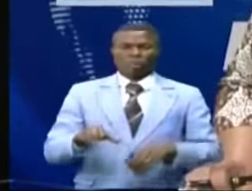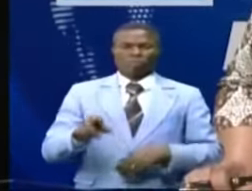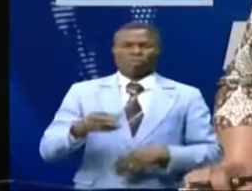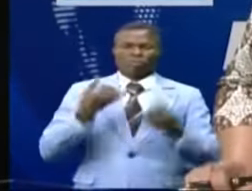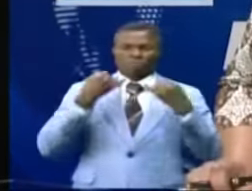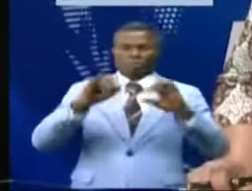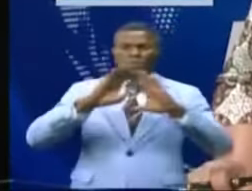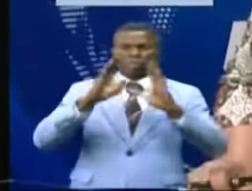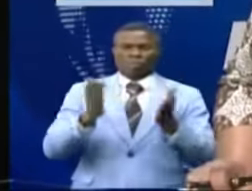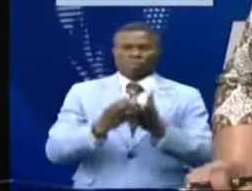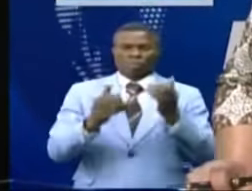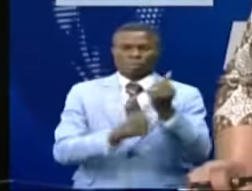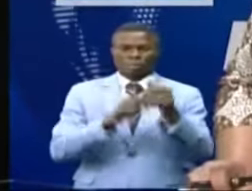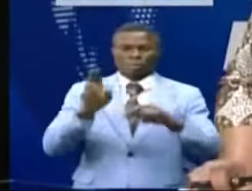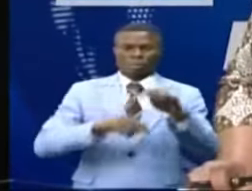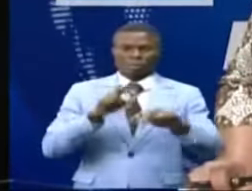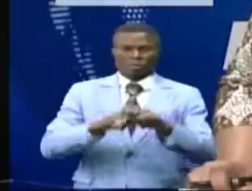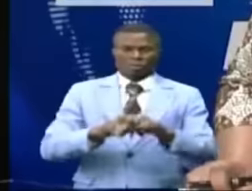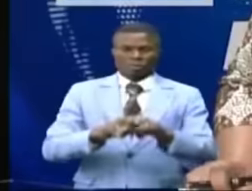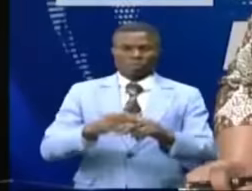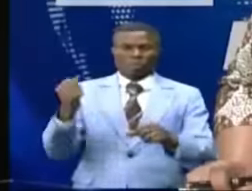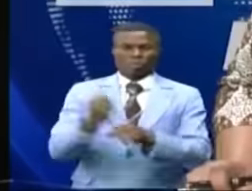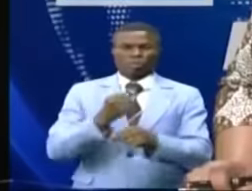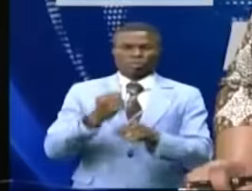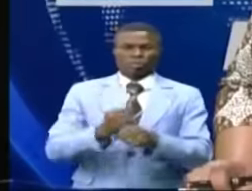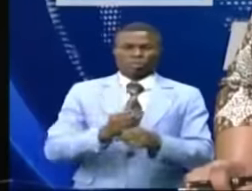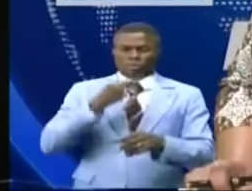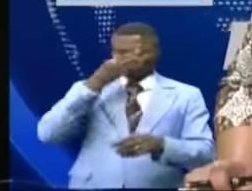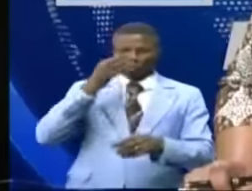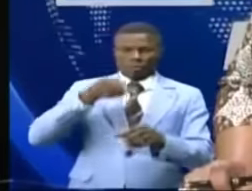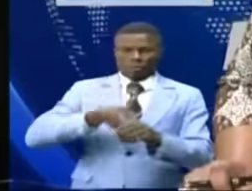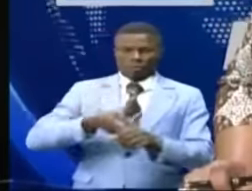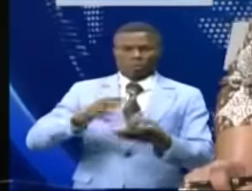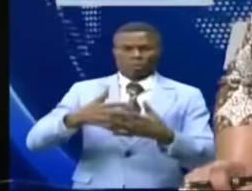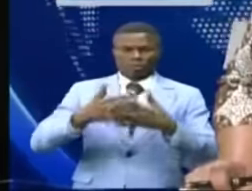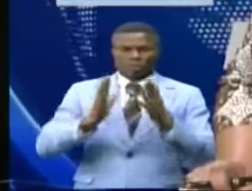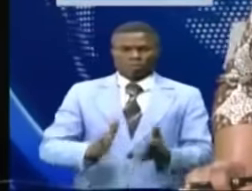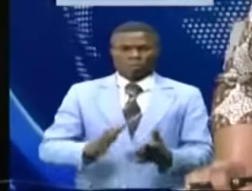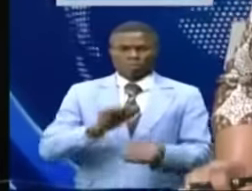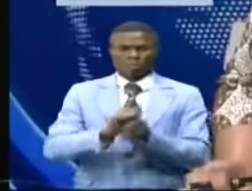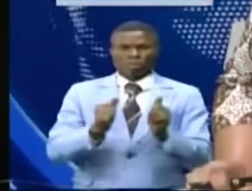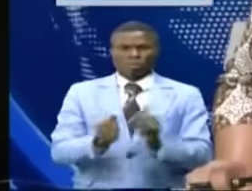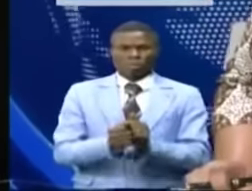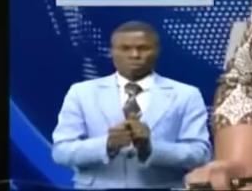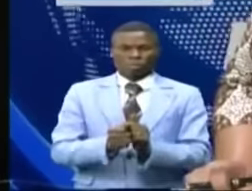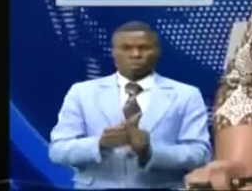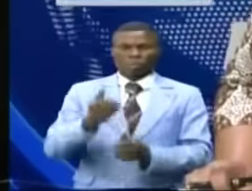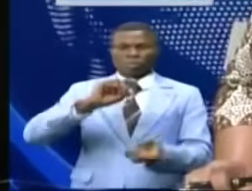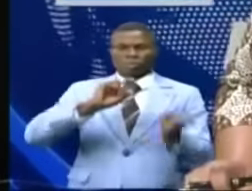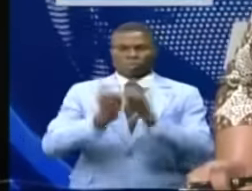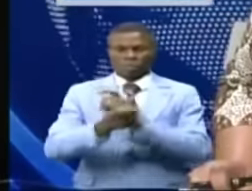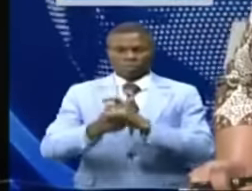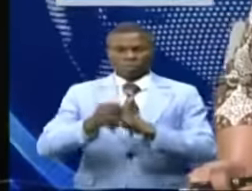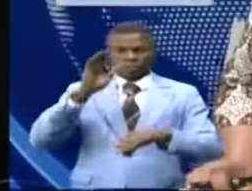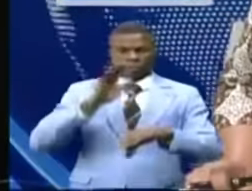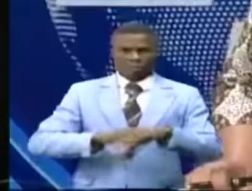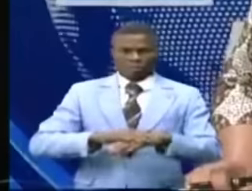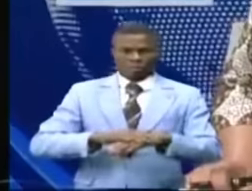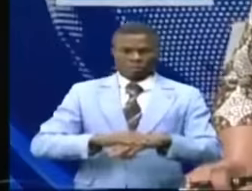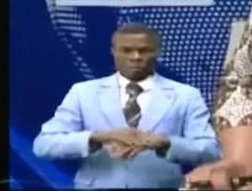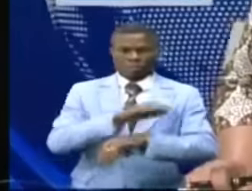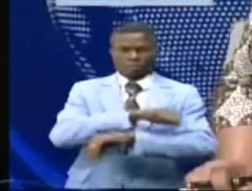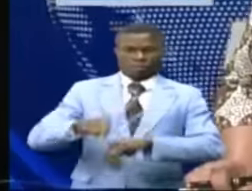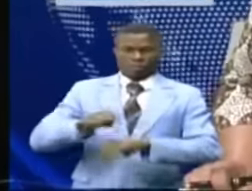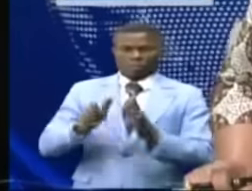informe l'opinion nationale, la profession pétrolière et ses partenaires du processus de changement entamé au sein de sa